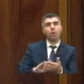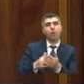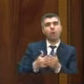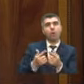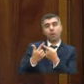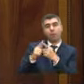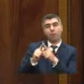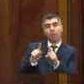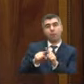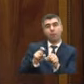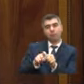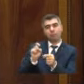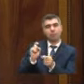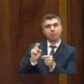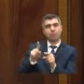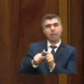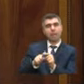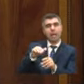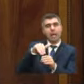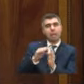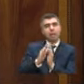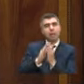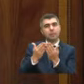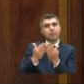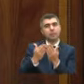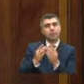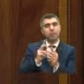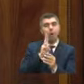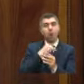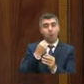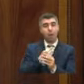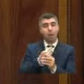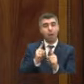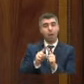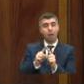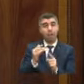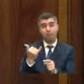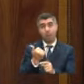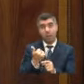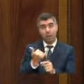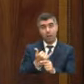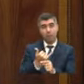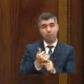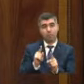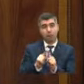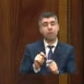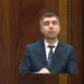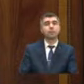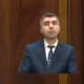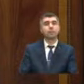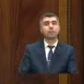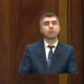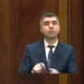حزب التقدم والاشتراكية حدثاً وطنياً هاماً يستدعي الأمر؟